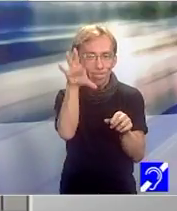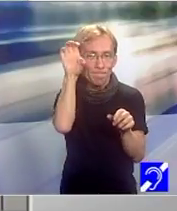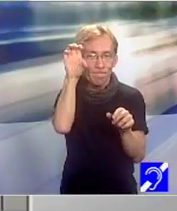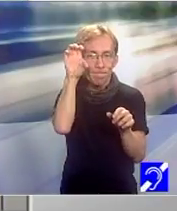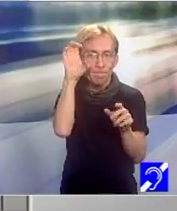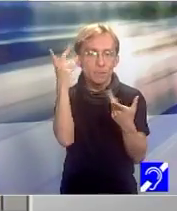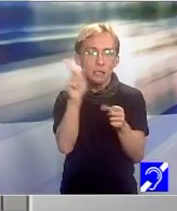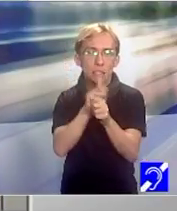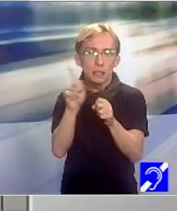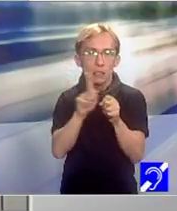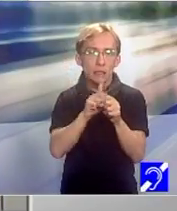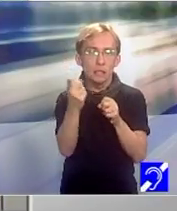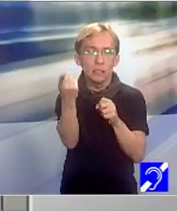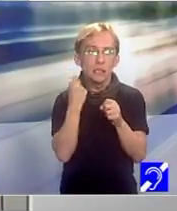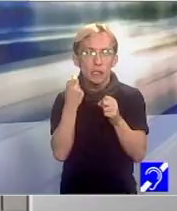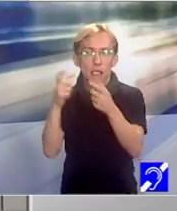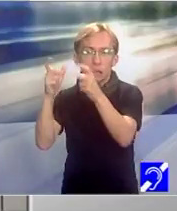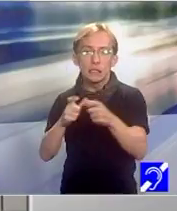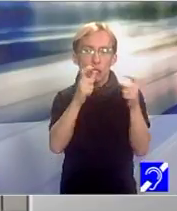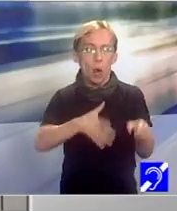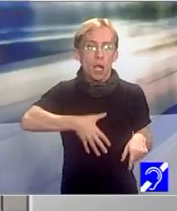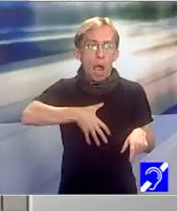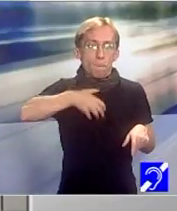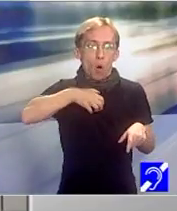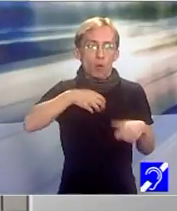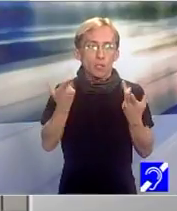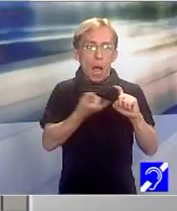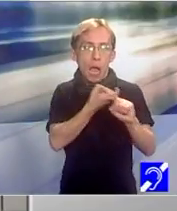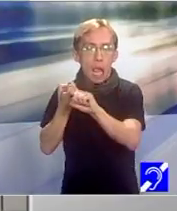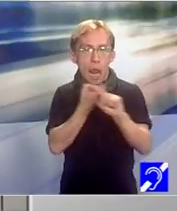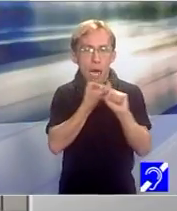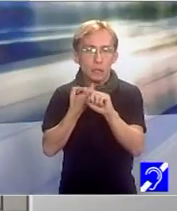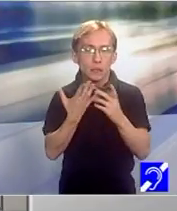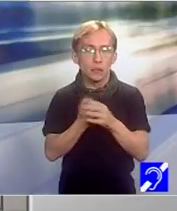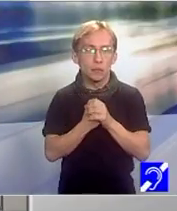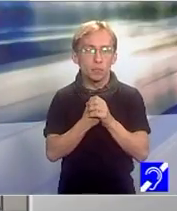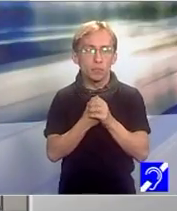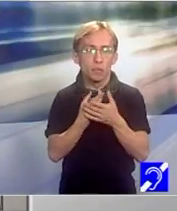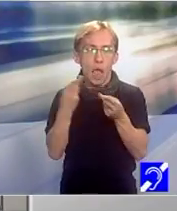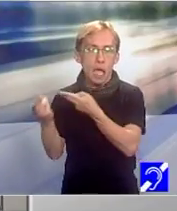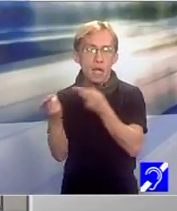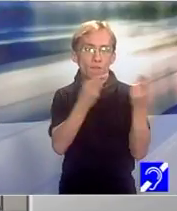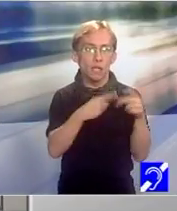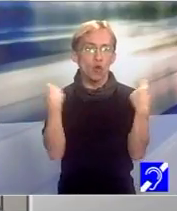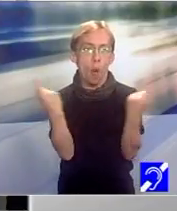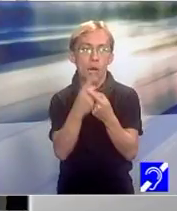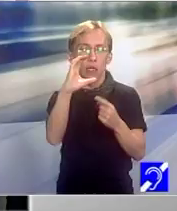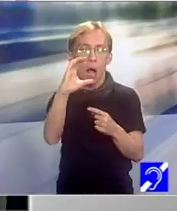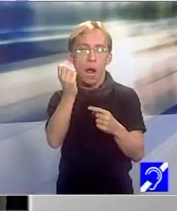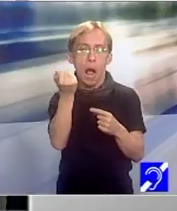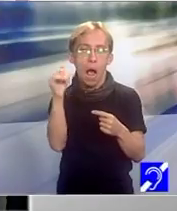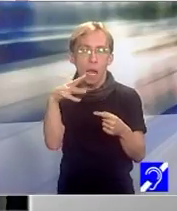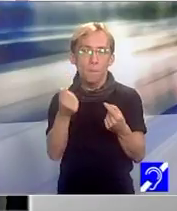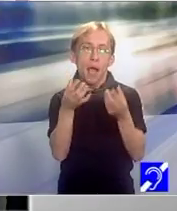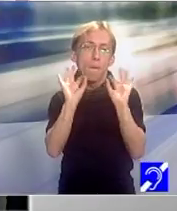țin de situația lor emoțională, de conflictele care pot să apară în relație. Despre toate astea discutăm chiar acum cu invitata mea, Carmen Dominica Cotet, psihoterapeut. Bine ai